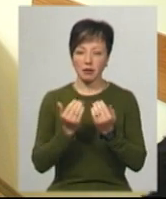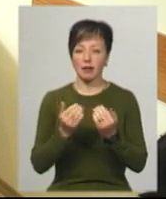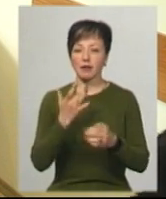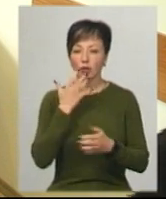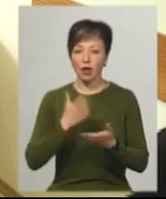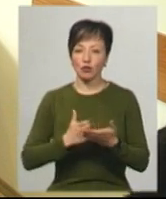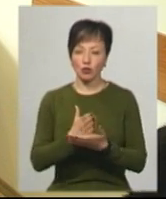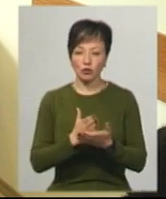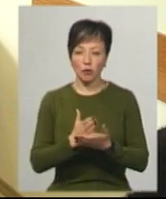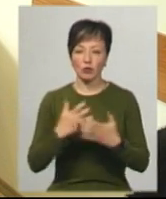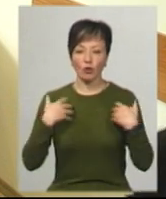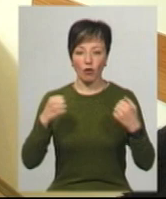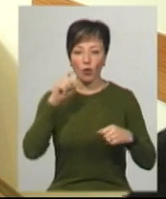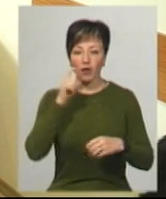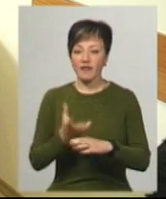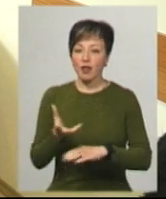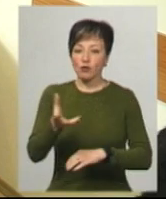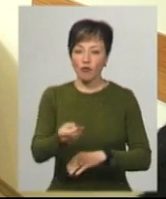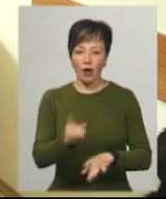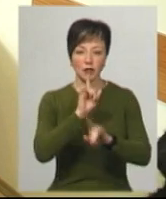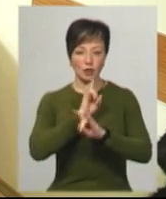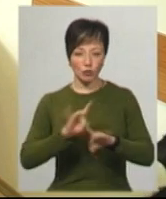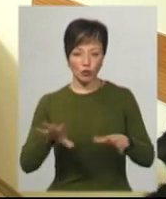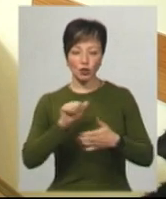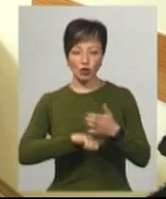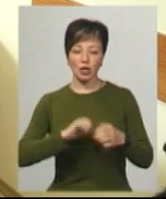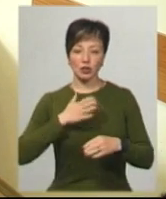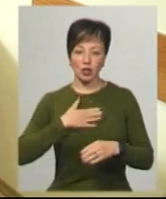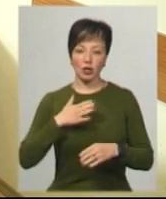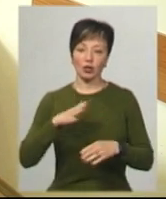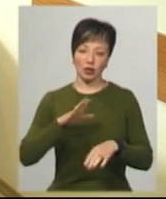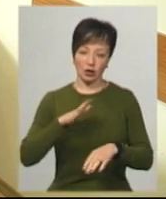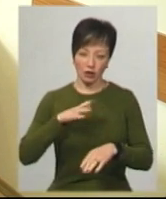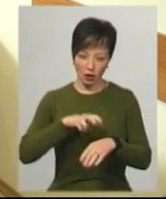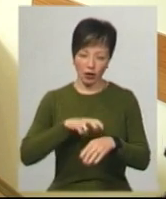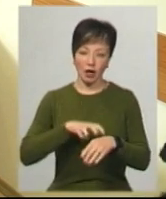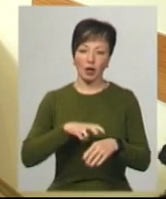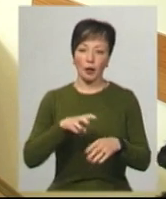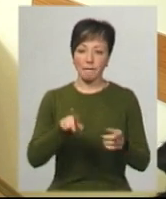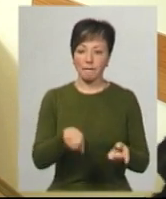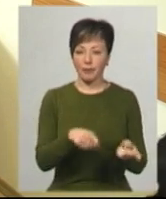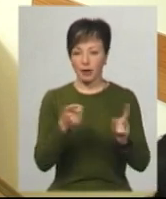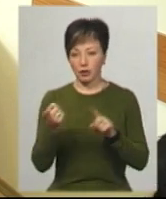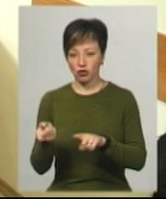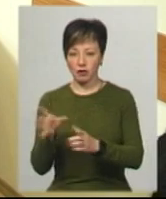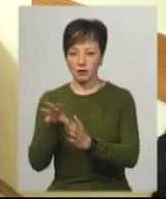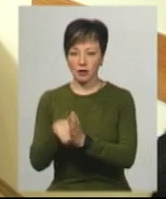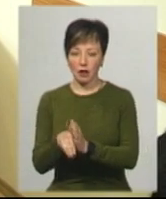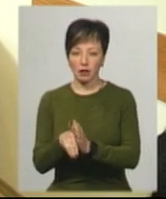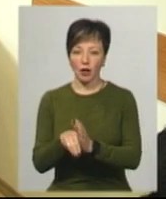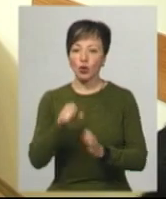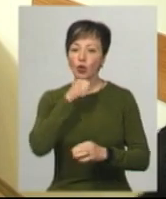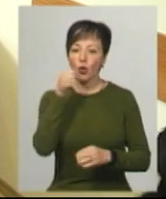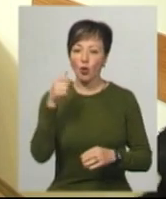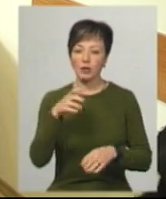Національна служба здоров'я України фінансувати не буде. Через те наші фтизіатри, зараз вони перейшли в склад дорослі